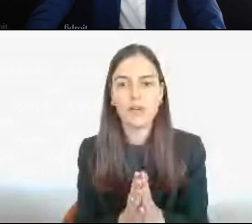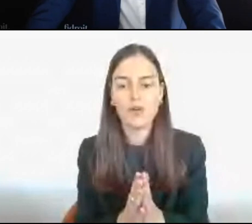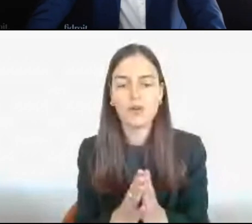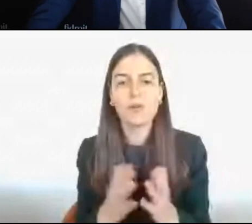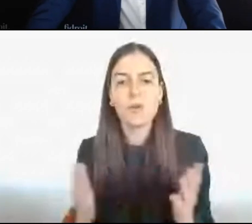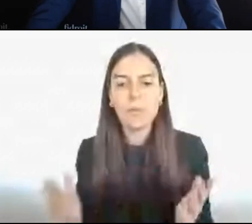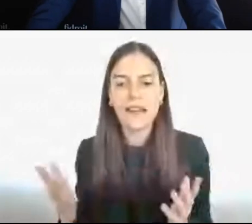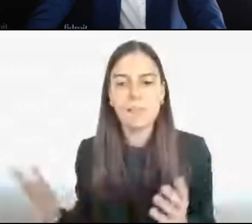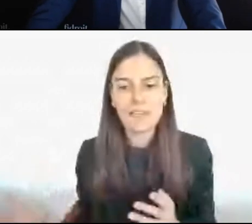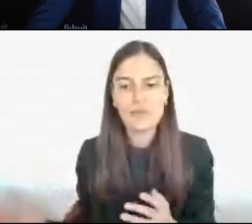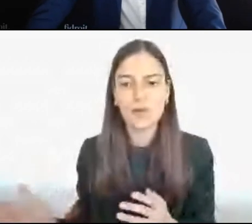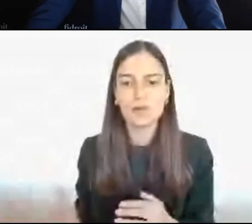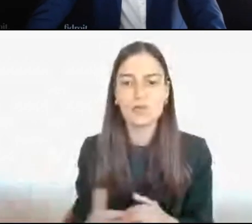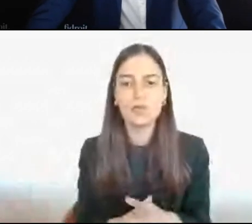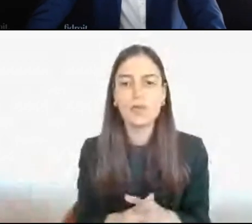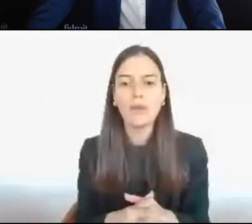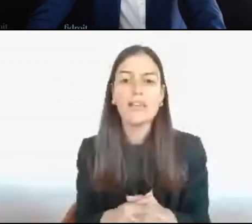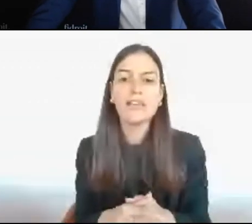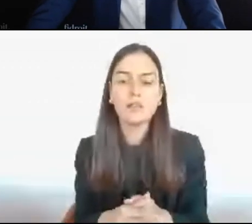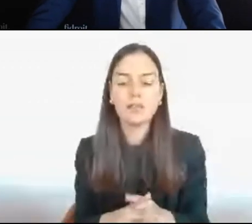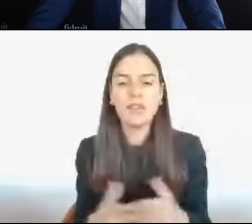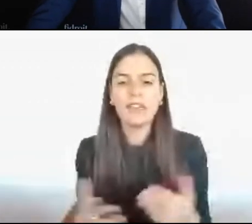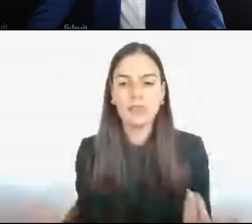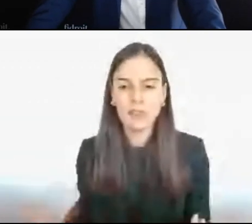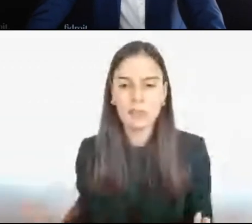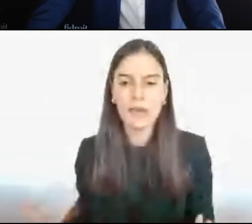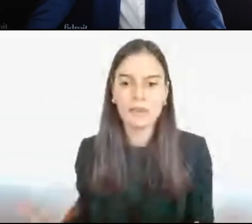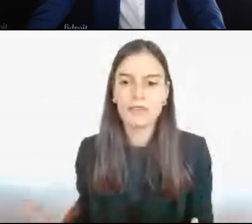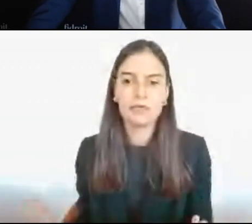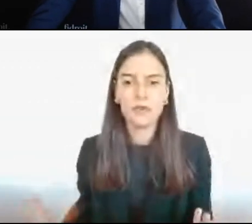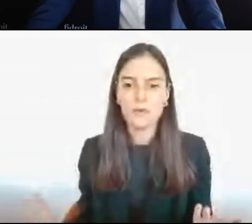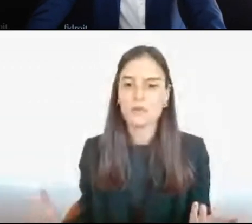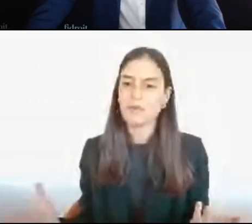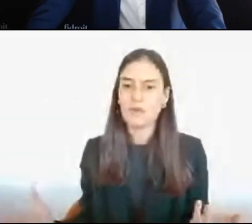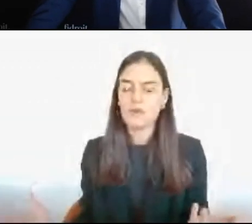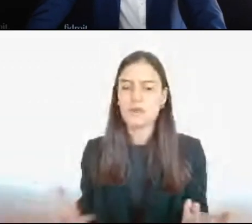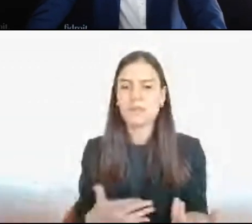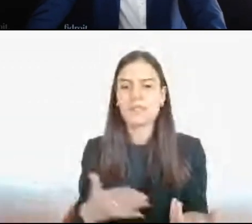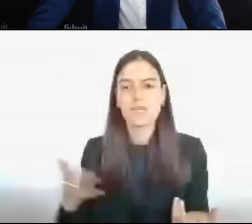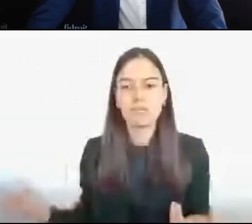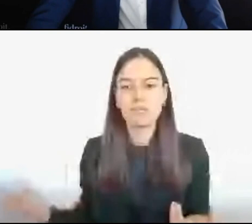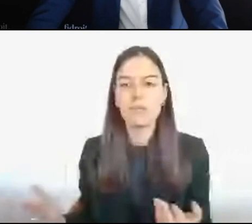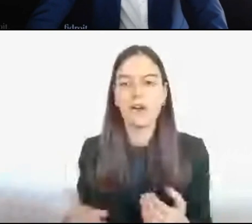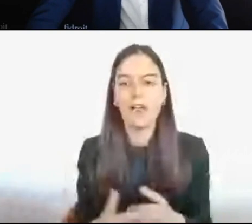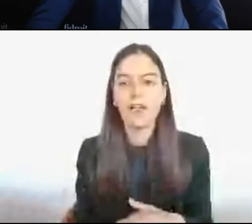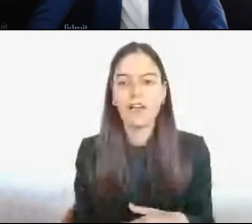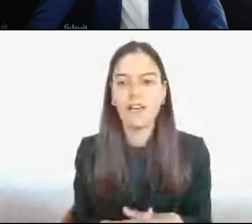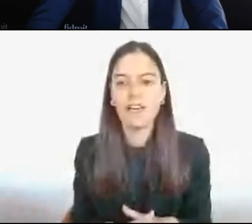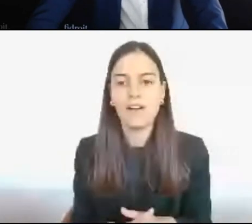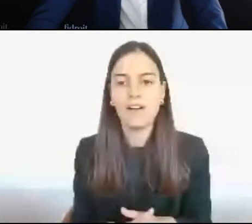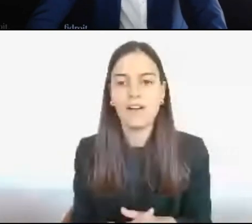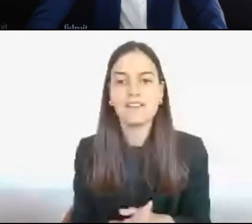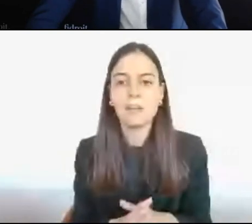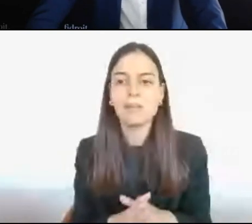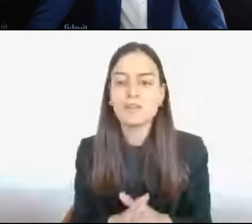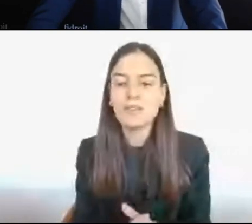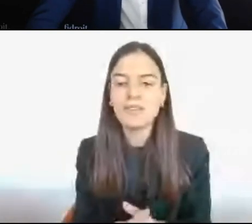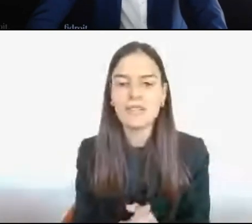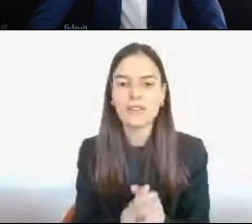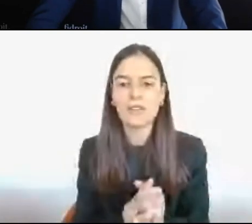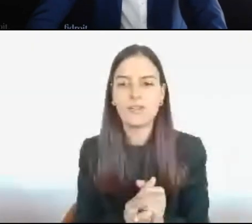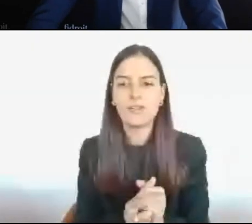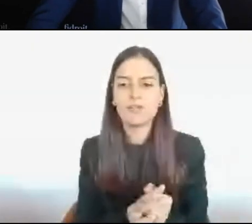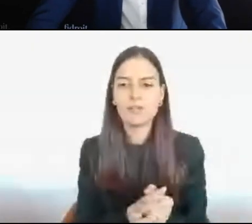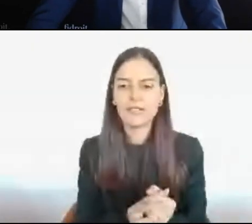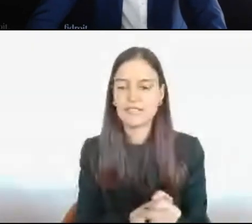façon globale la baisse de revenus et de fait l'effort d'épargne qu'il faudrait consentir pour arriver à